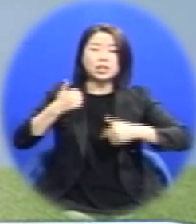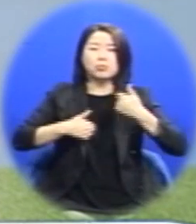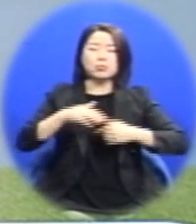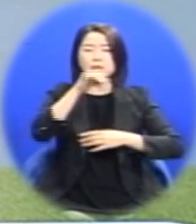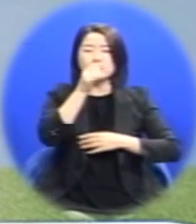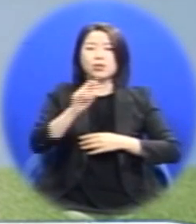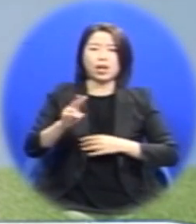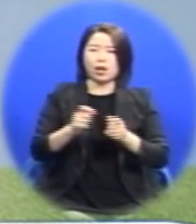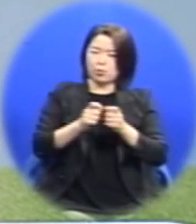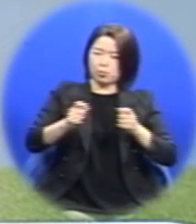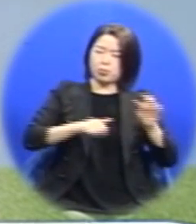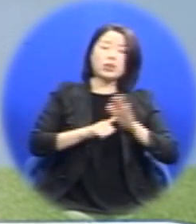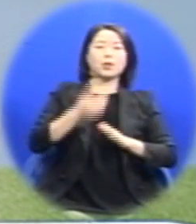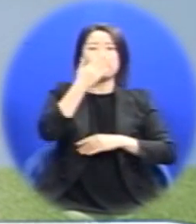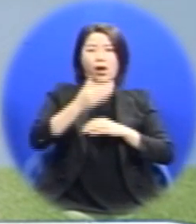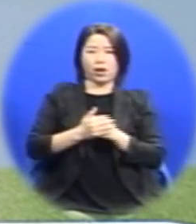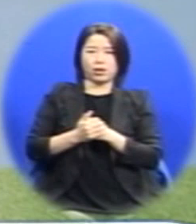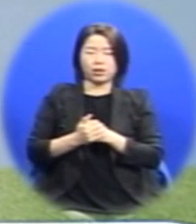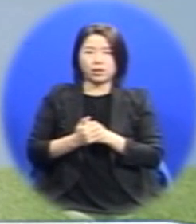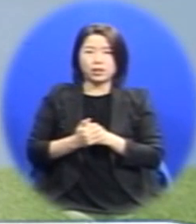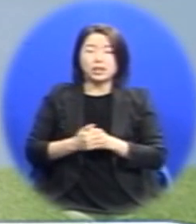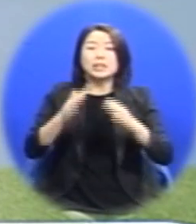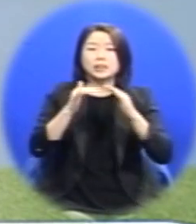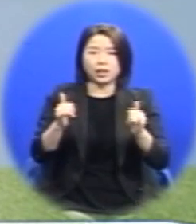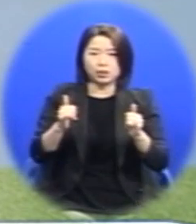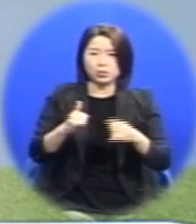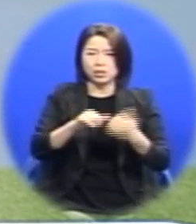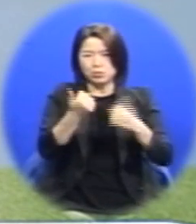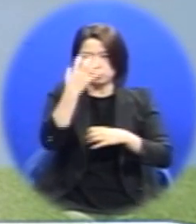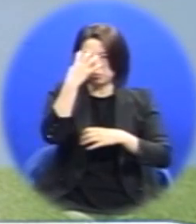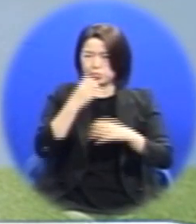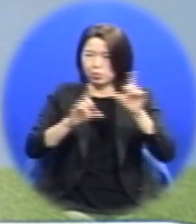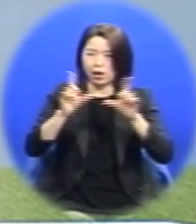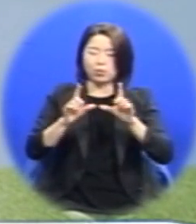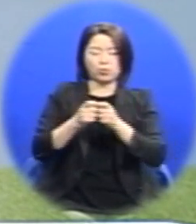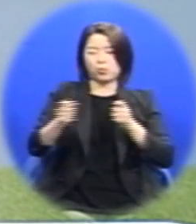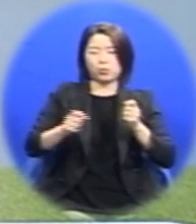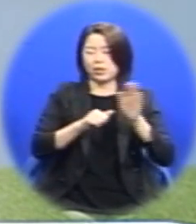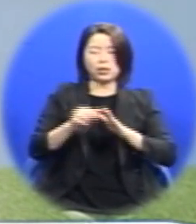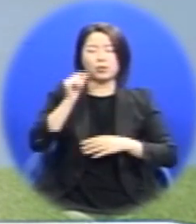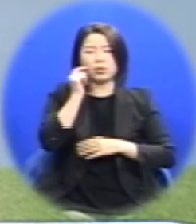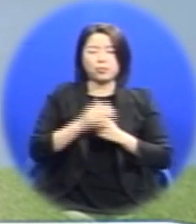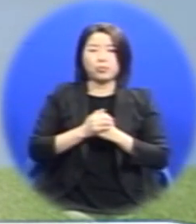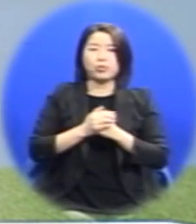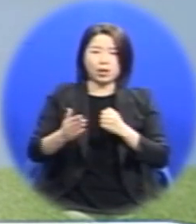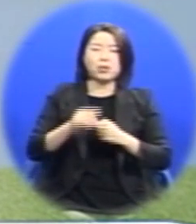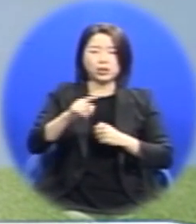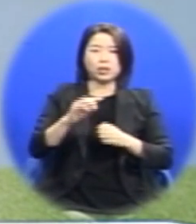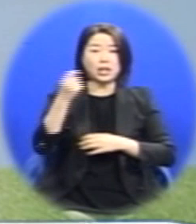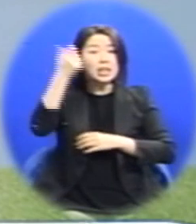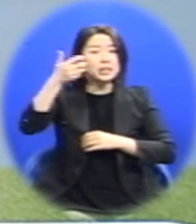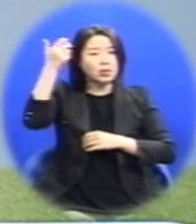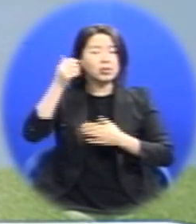이 사람이 오래 참을 수 있어요. 사람은 죽상을 하고는 절대 오래 못 참습니다. 그래서 그게 성령의